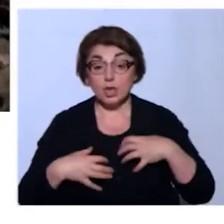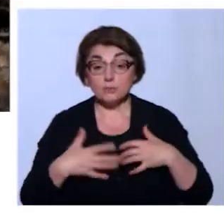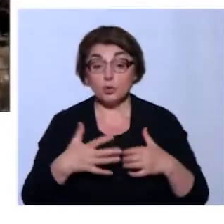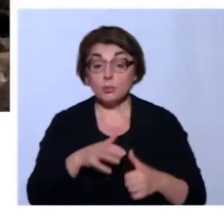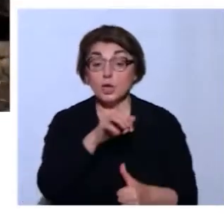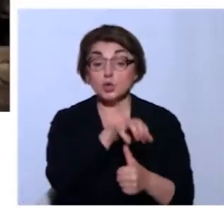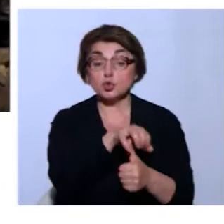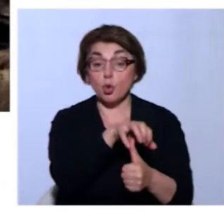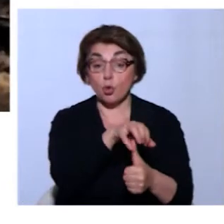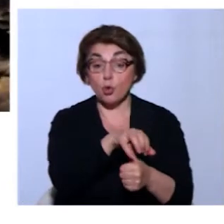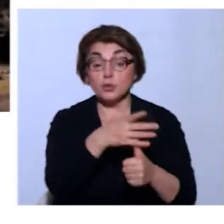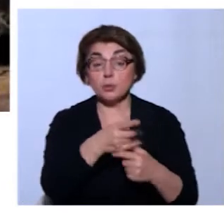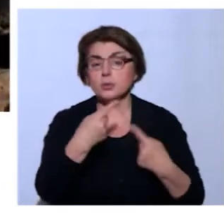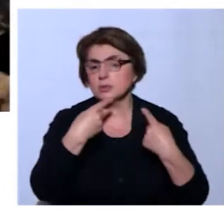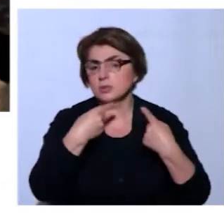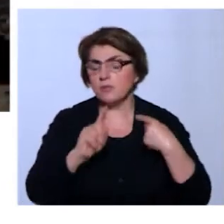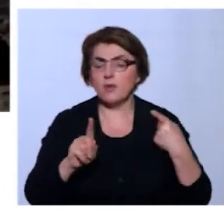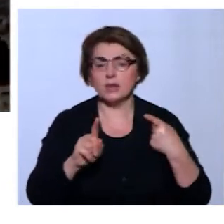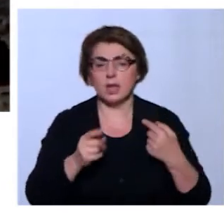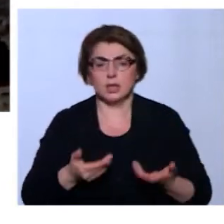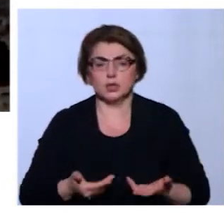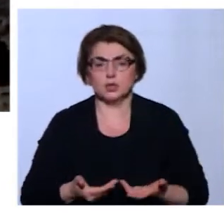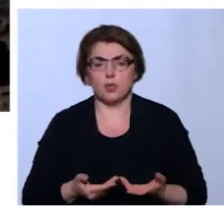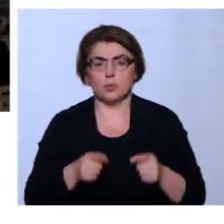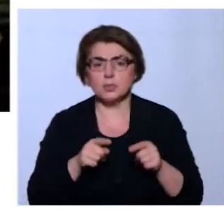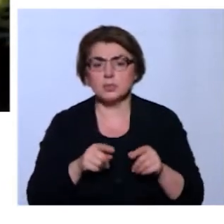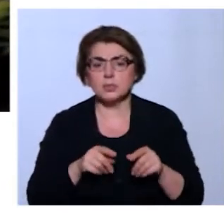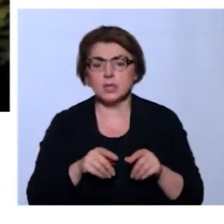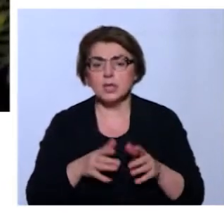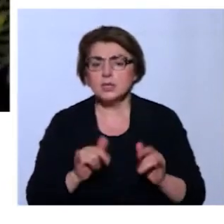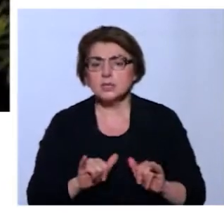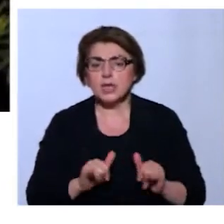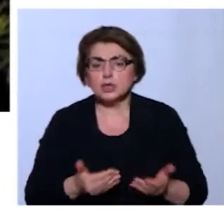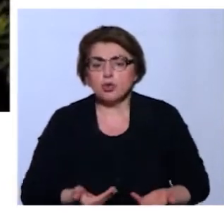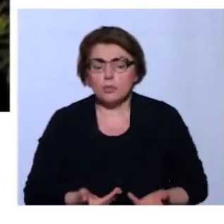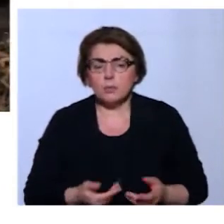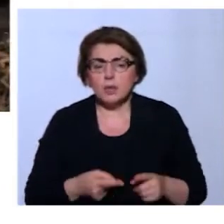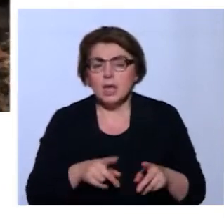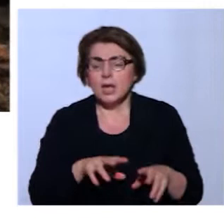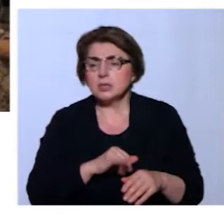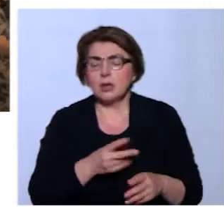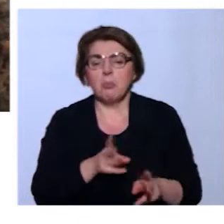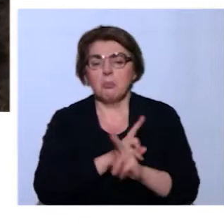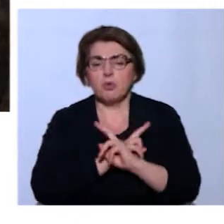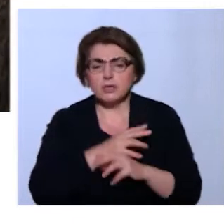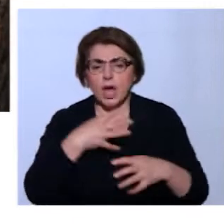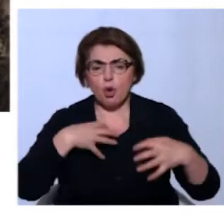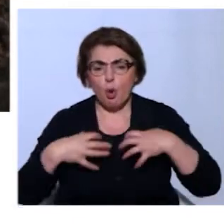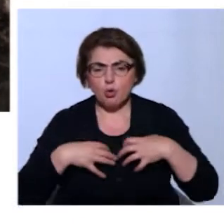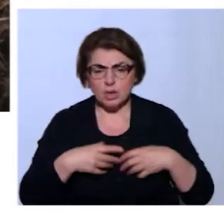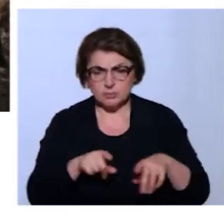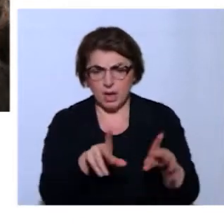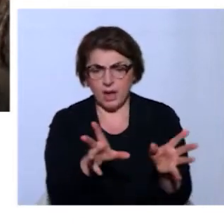განსხვავებულად იკვებებიან. ისინი სახლდებიან მკვდარ ორგანიზმთან ნეშთებზე, ან